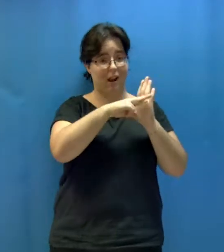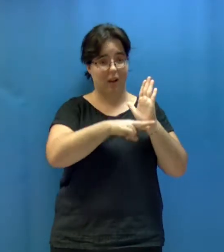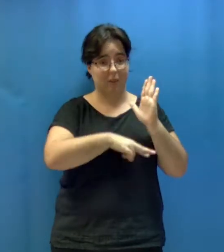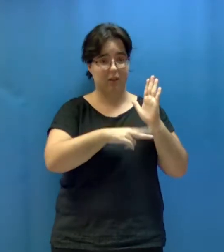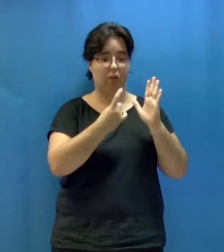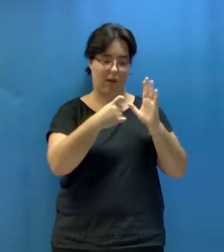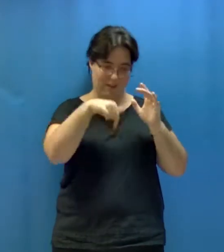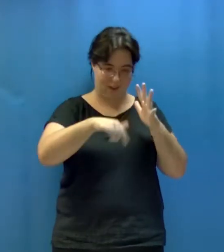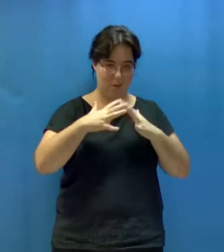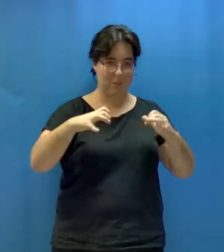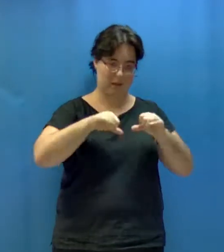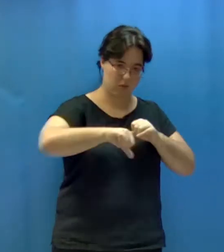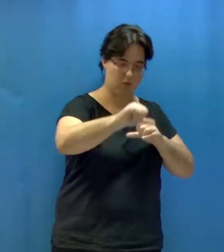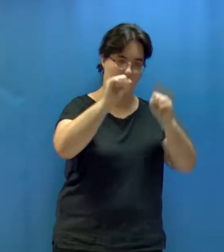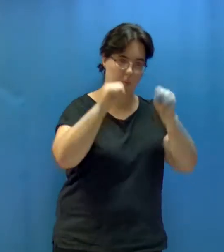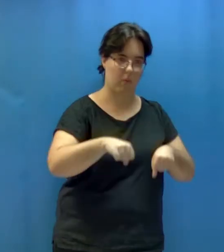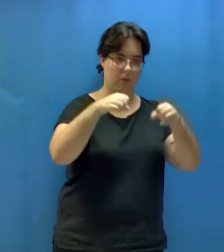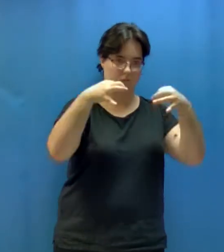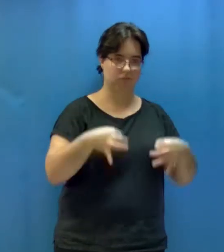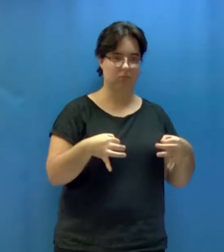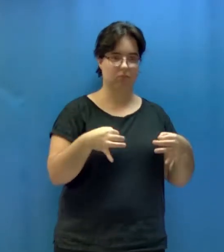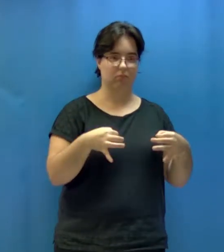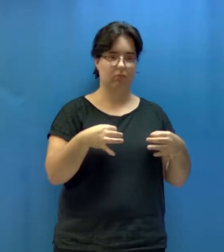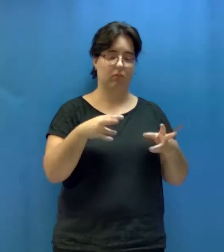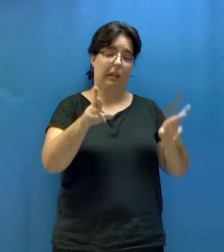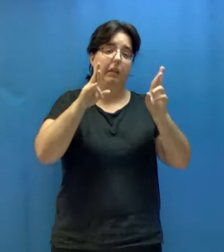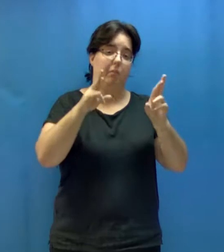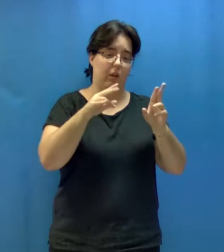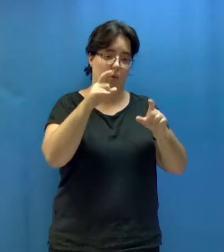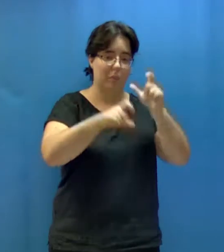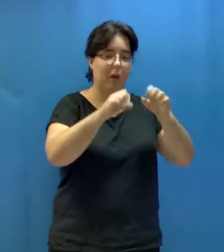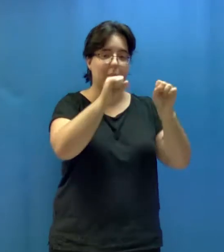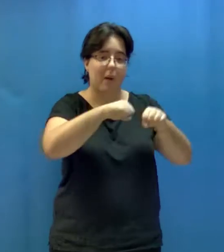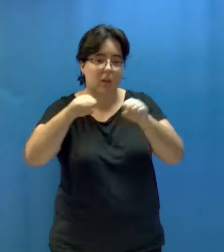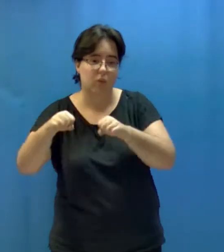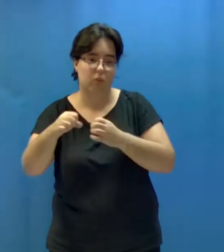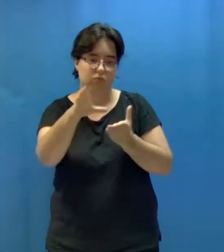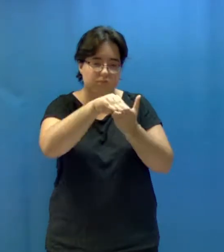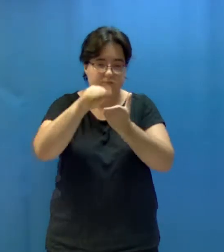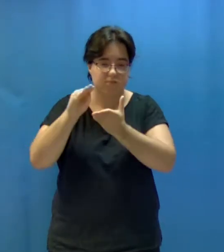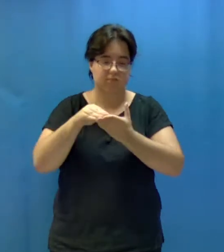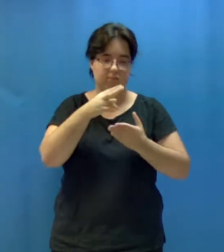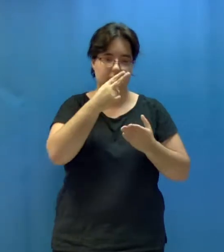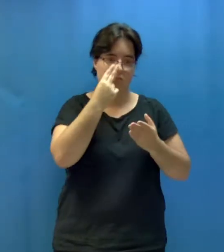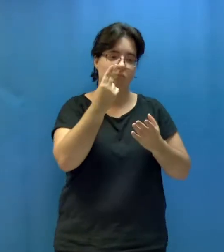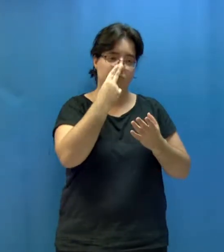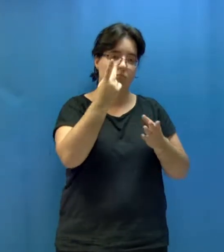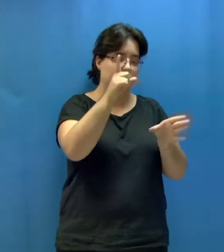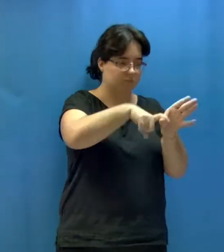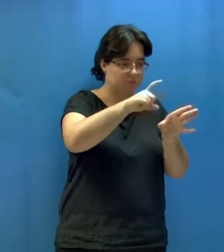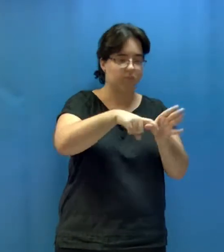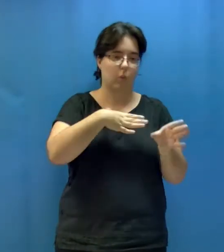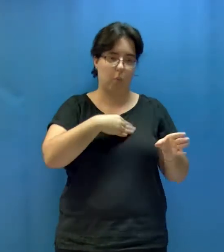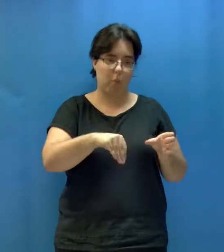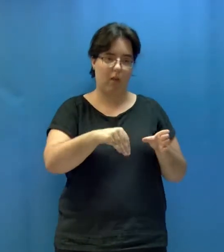en aquest ple. Esperem que tot el que hem anat parlant amb la regidoria de gent major arribi a bon port. Estem segures que les persones que formaran part del Consell també compartiran